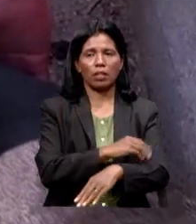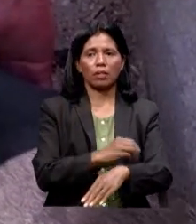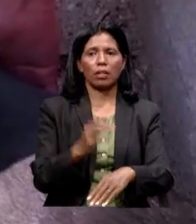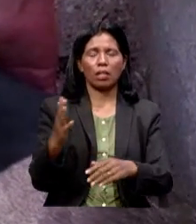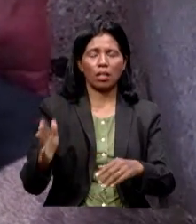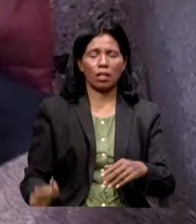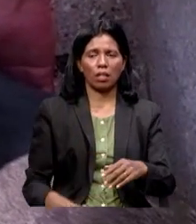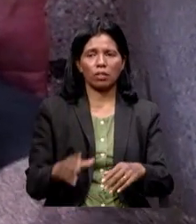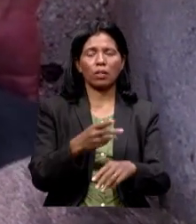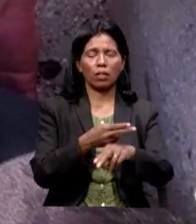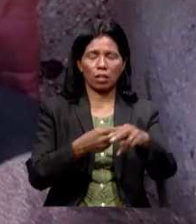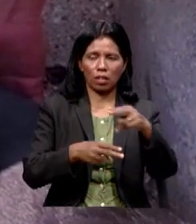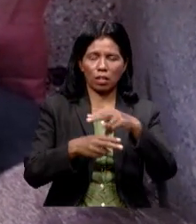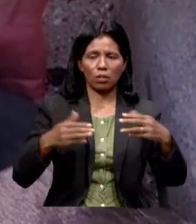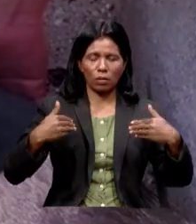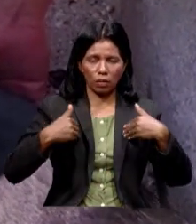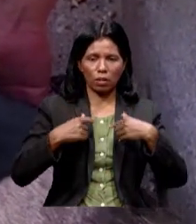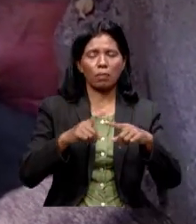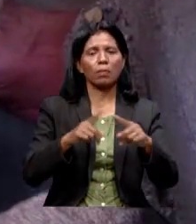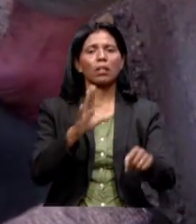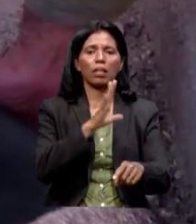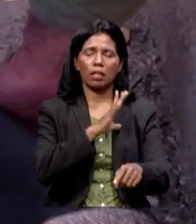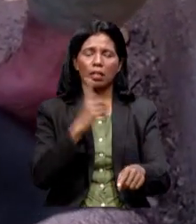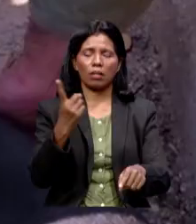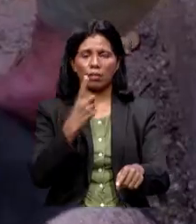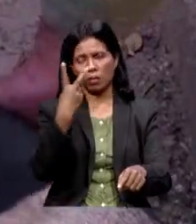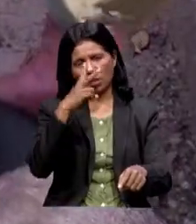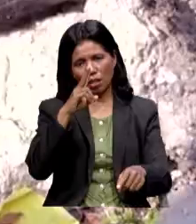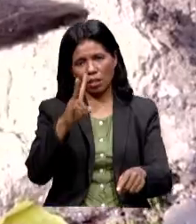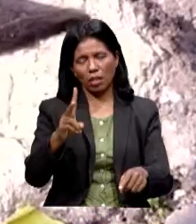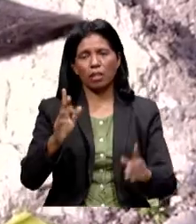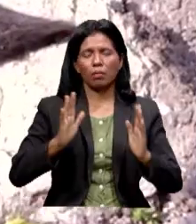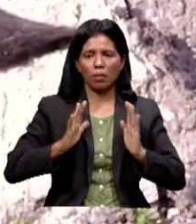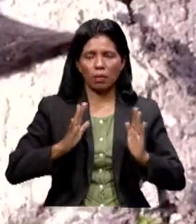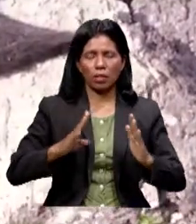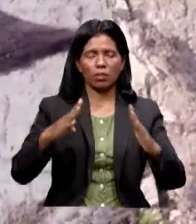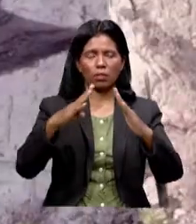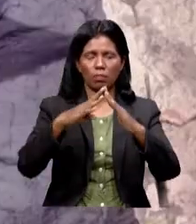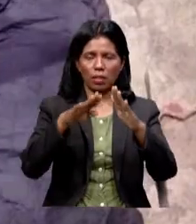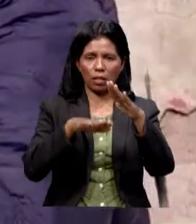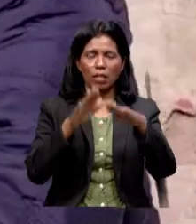ho kondisi kanek no koleng mai be heng nafatin atu hare nai nebe edifisi hanehan hela.